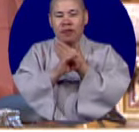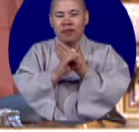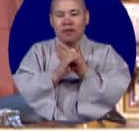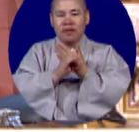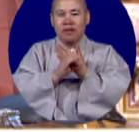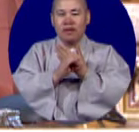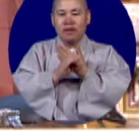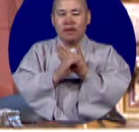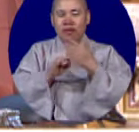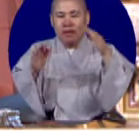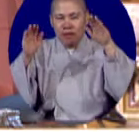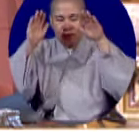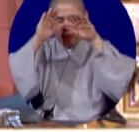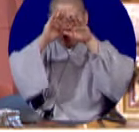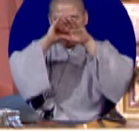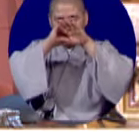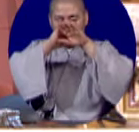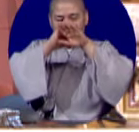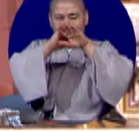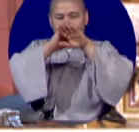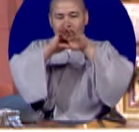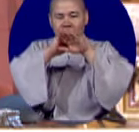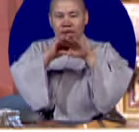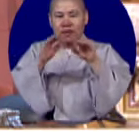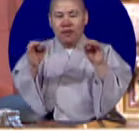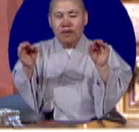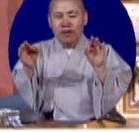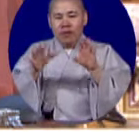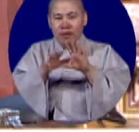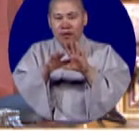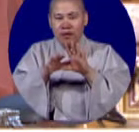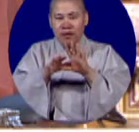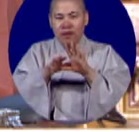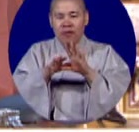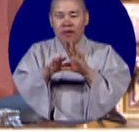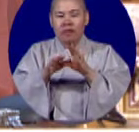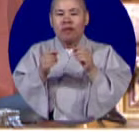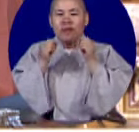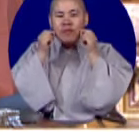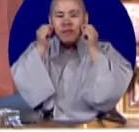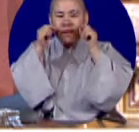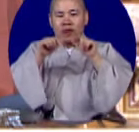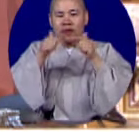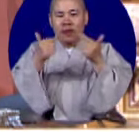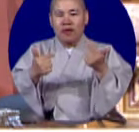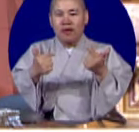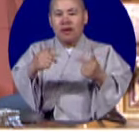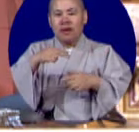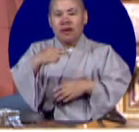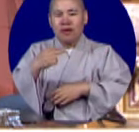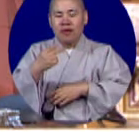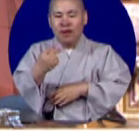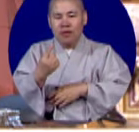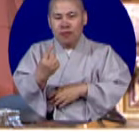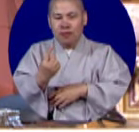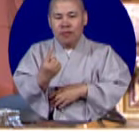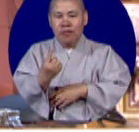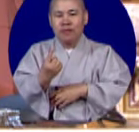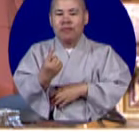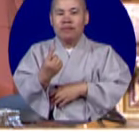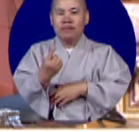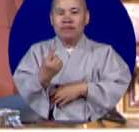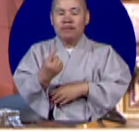불기멸함이 어두운 것을 없애려고 일부러 노력하지 않아도 이암이